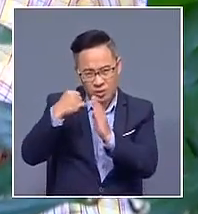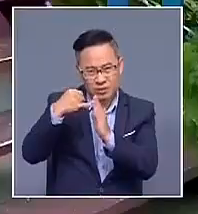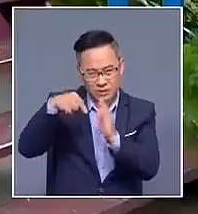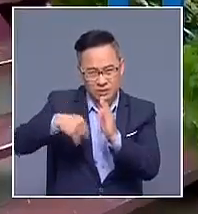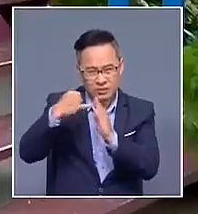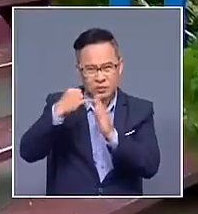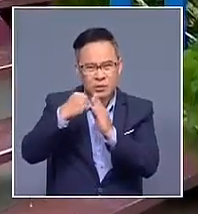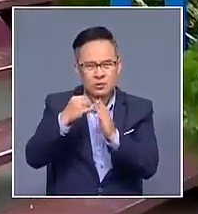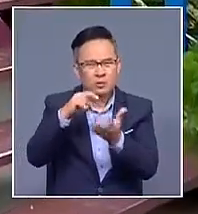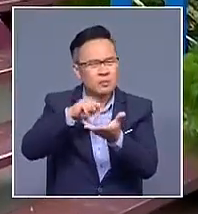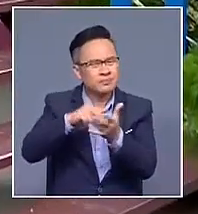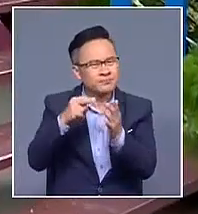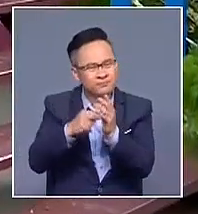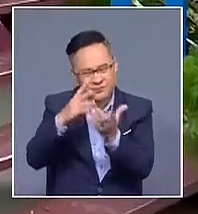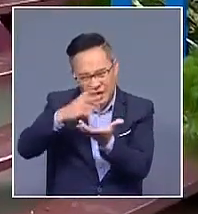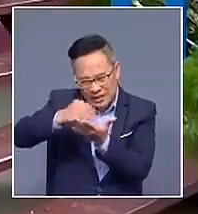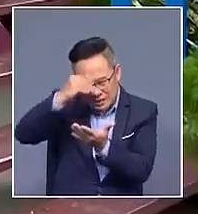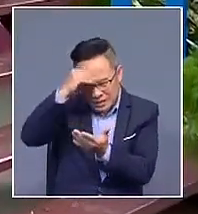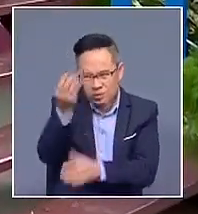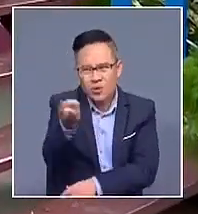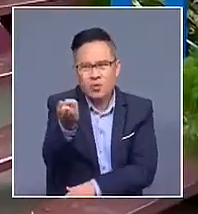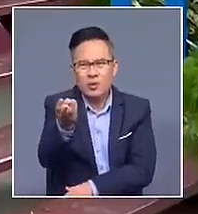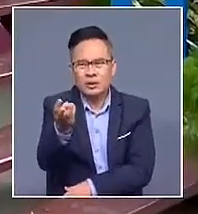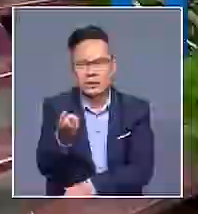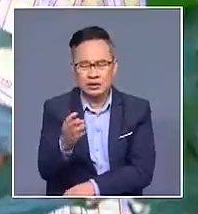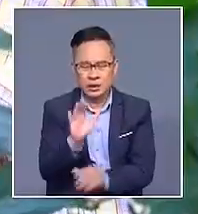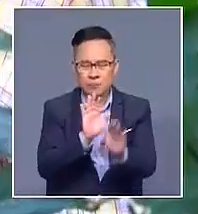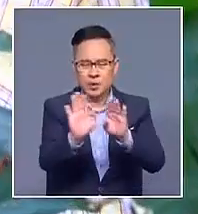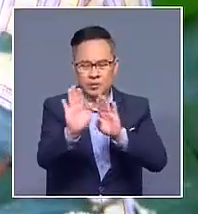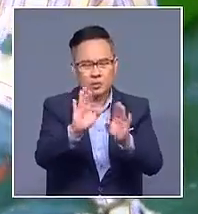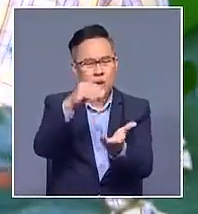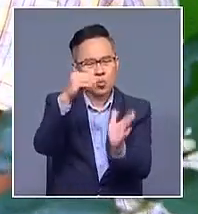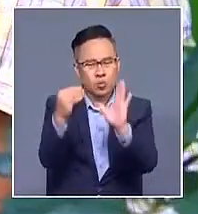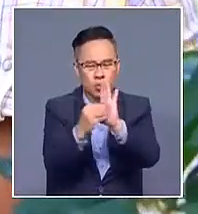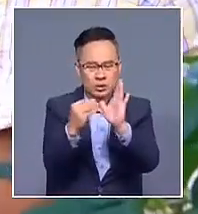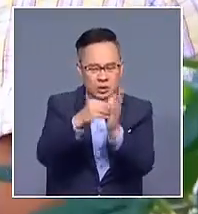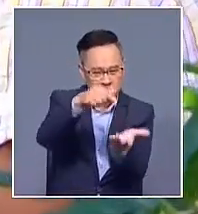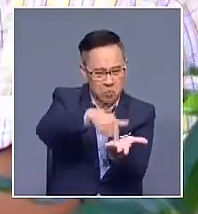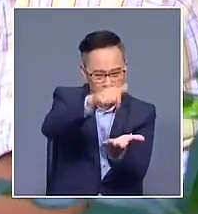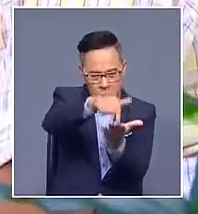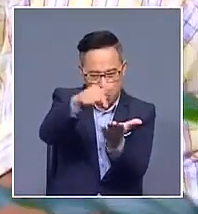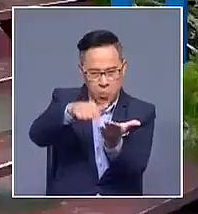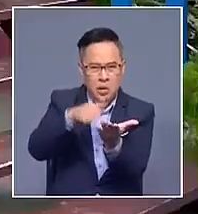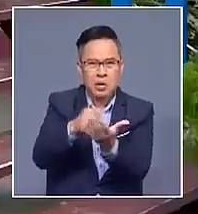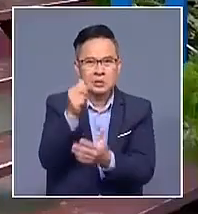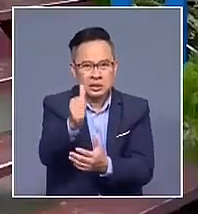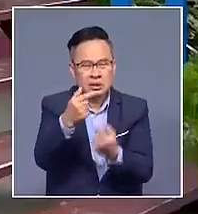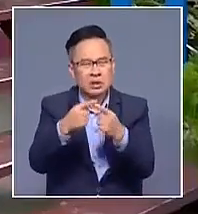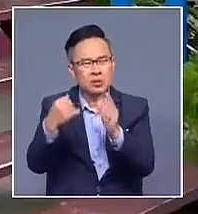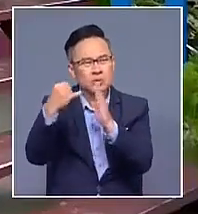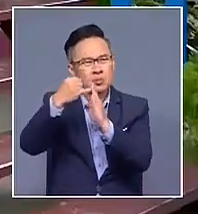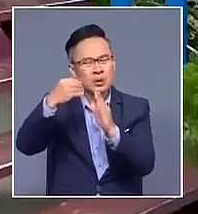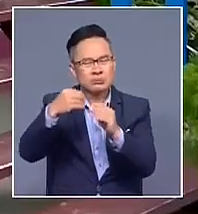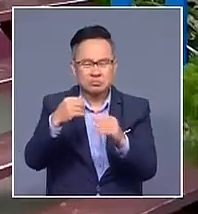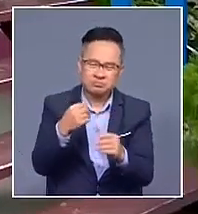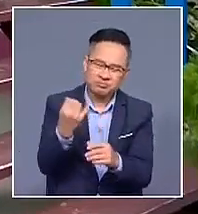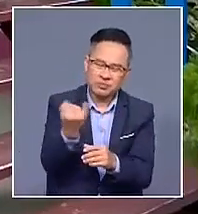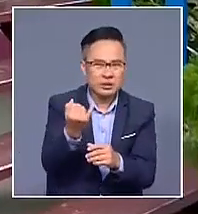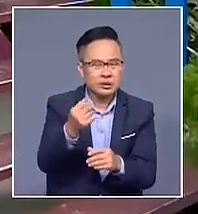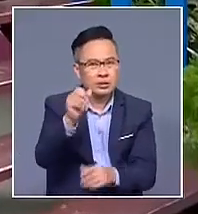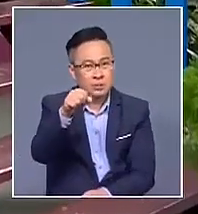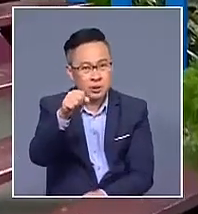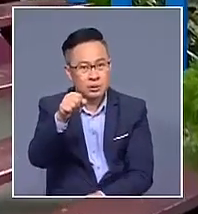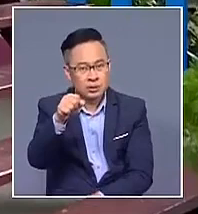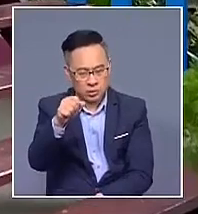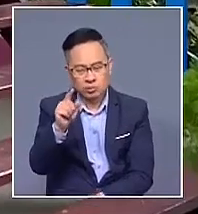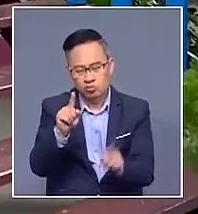ได้เหมือนกับเรียนน้องๆอาจจะเรียนได้ไม่เท่ากับคนในที่ที่คิดเหมือนกันแล้วอะไรที่เพิ่มทำให้คุณแม่รู้สึกมั่นใจมากขึ้